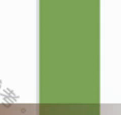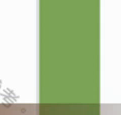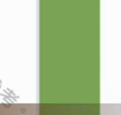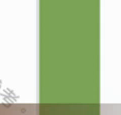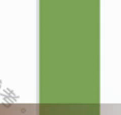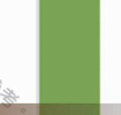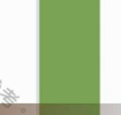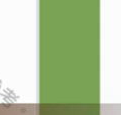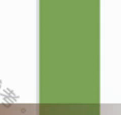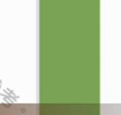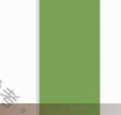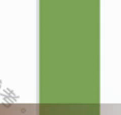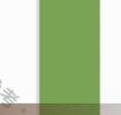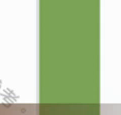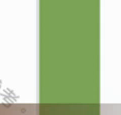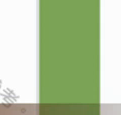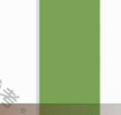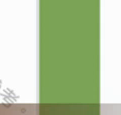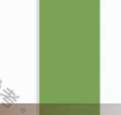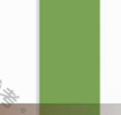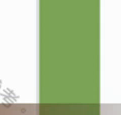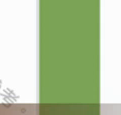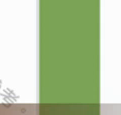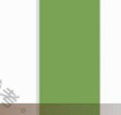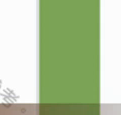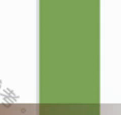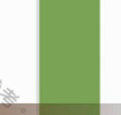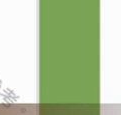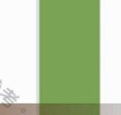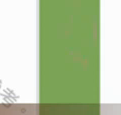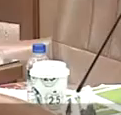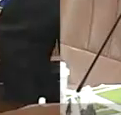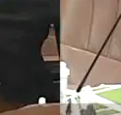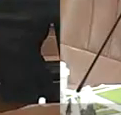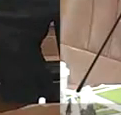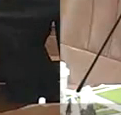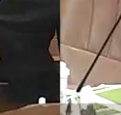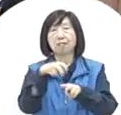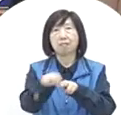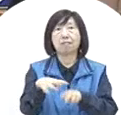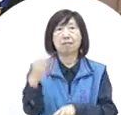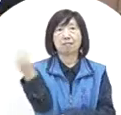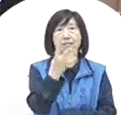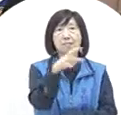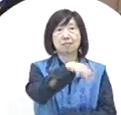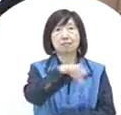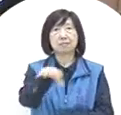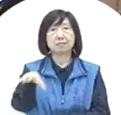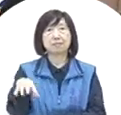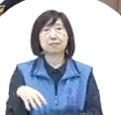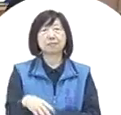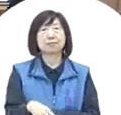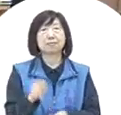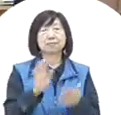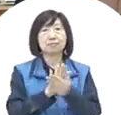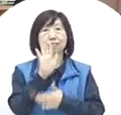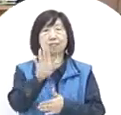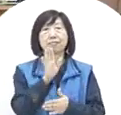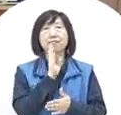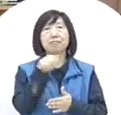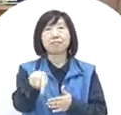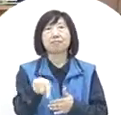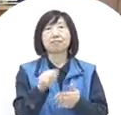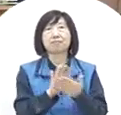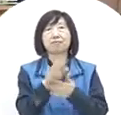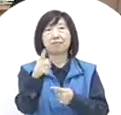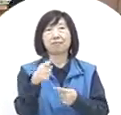过我们所谓刚刚所看到的太板轻轨，所以这4块产专区，我想询问一下，虽然未来已经不再担任我们